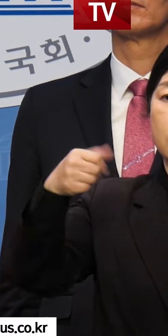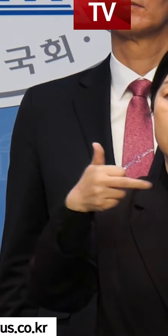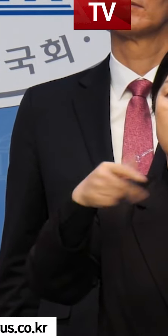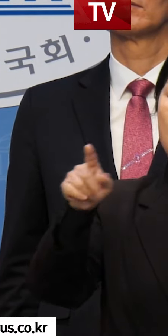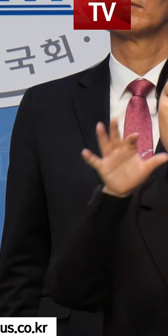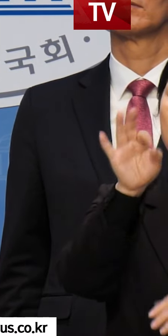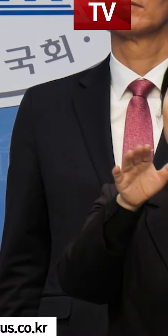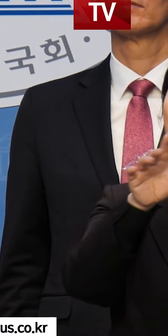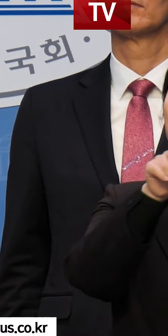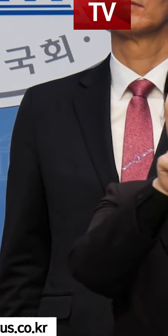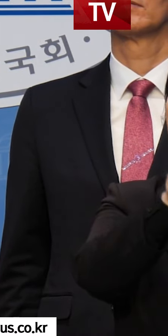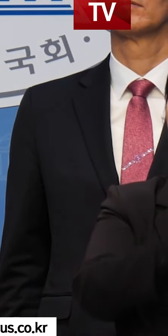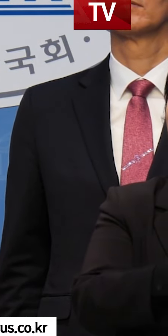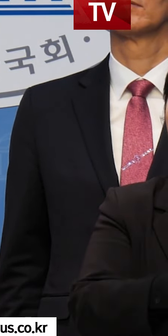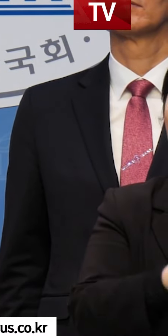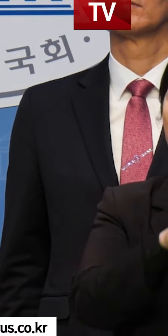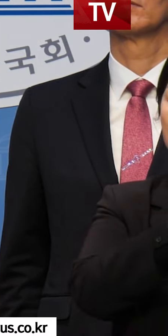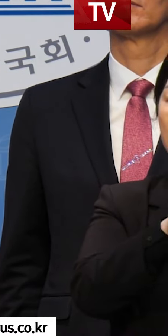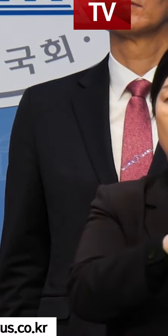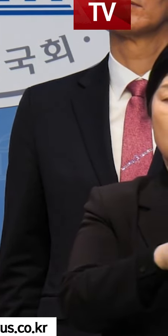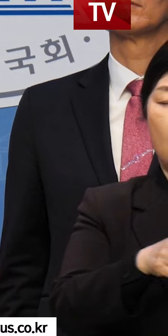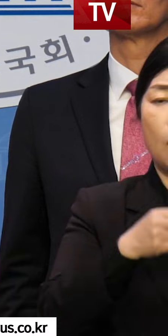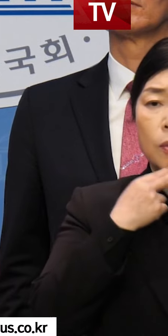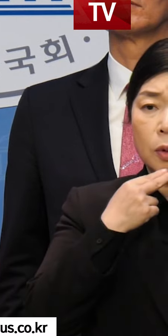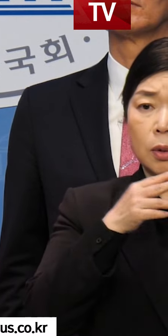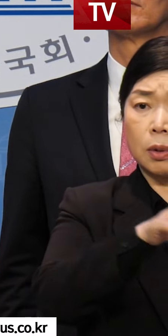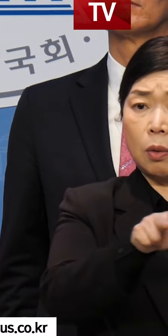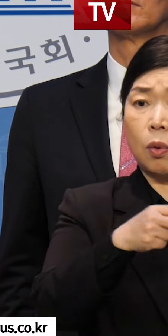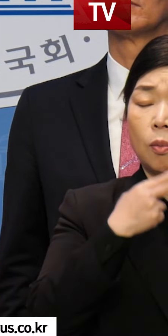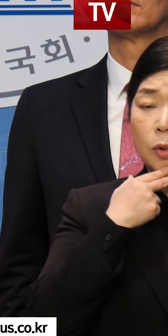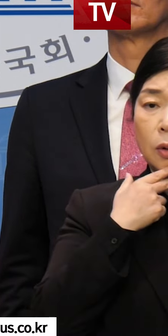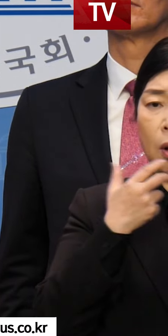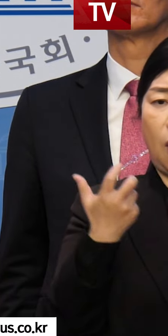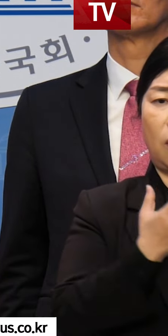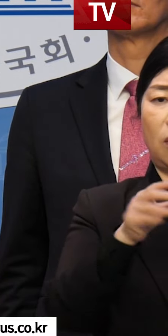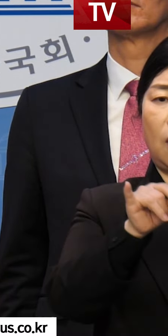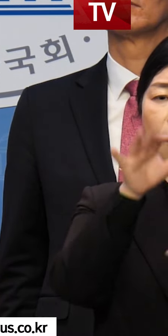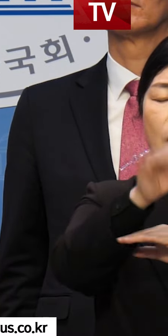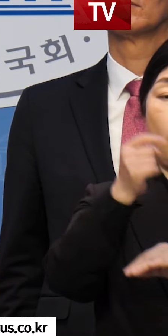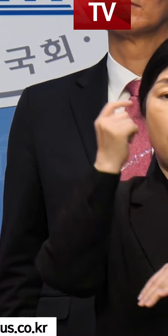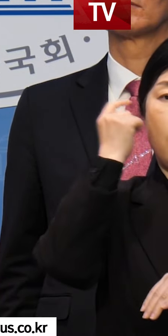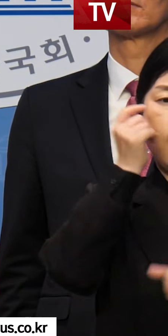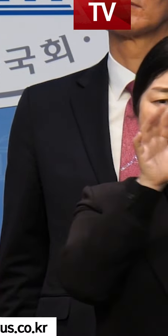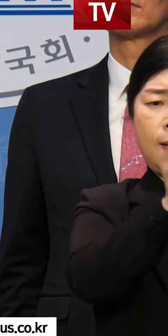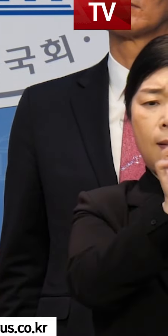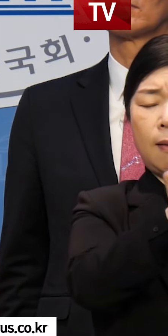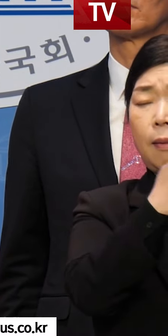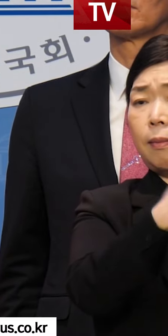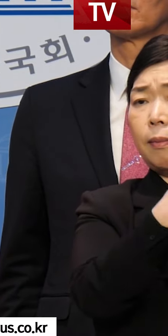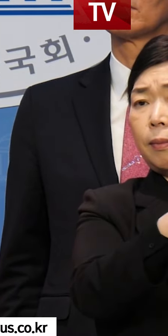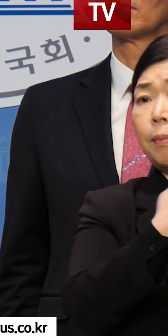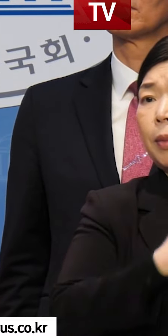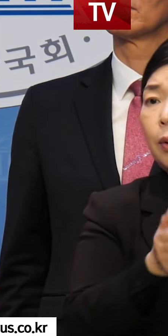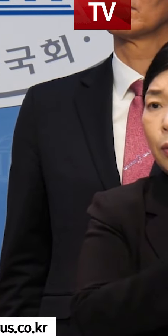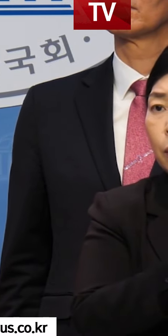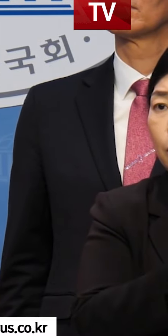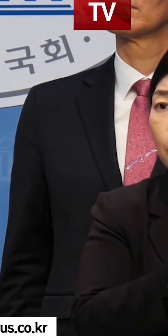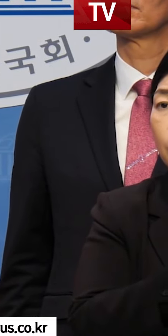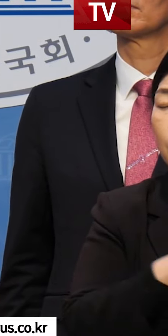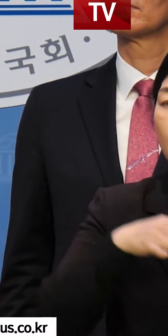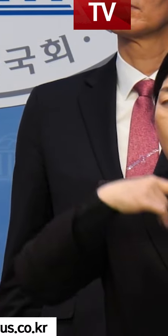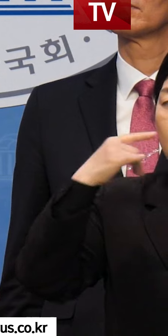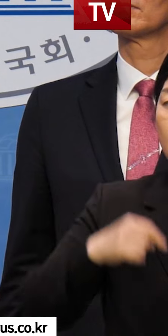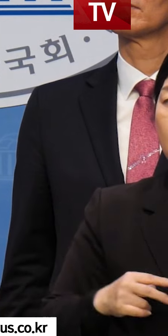때 자원도 없는 얼어붙은 땅을 왜 사느냐고 맹렬한 비판을 받았고